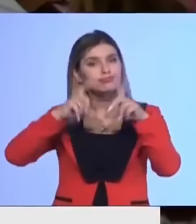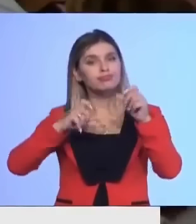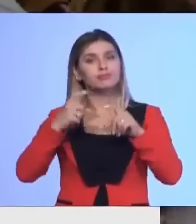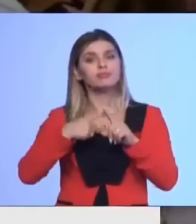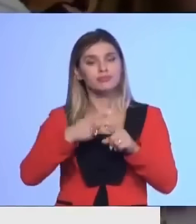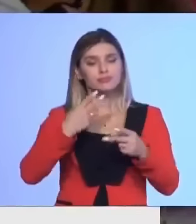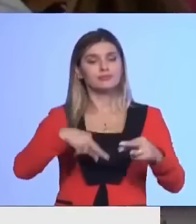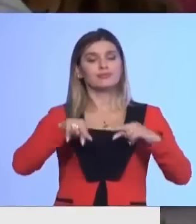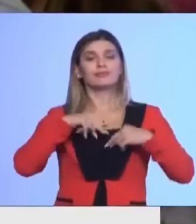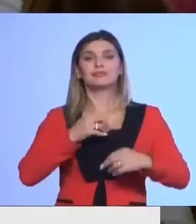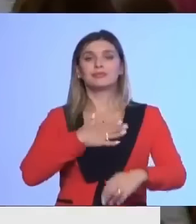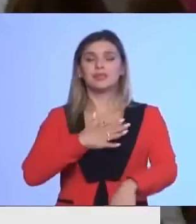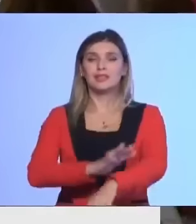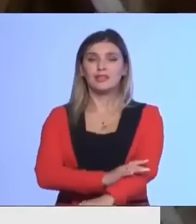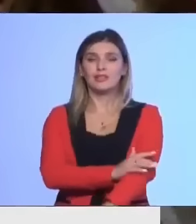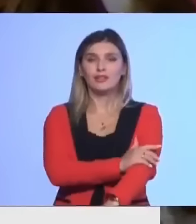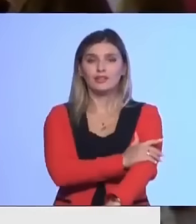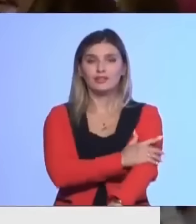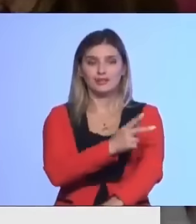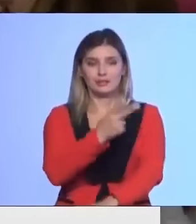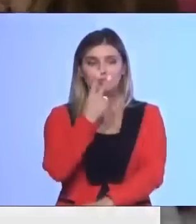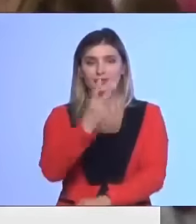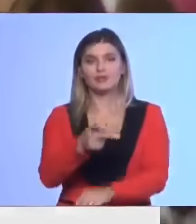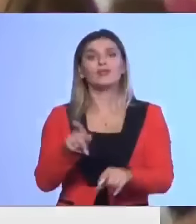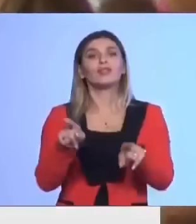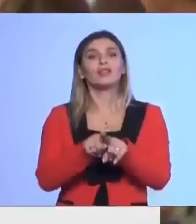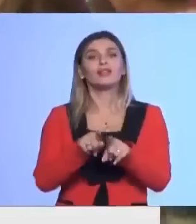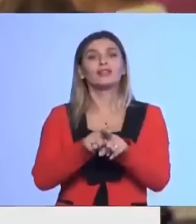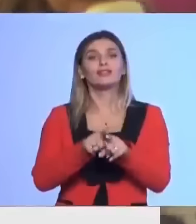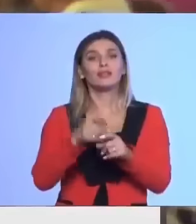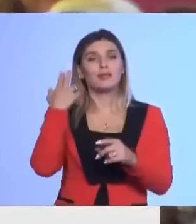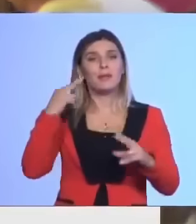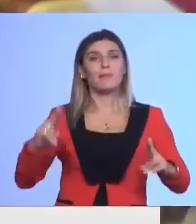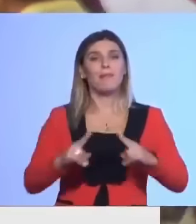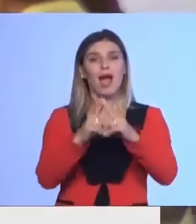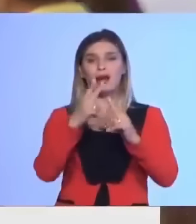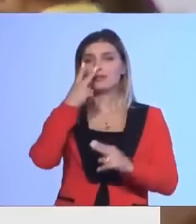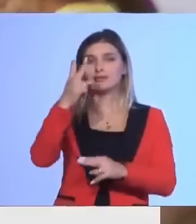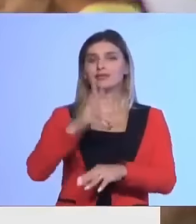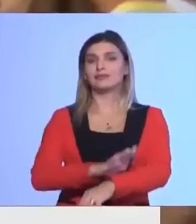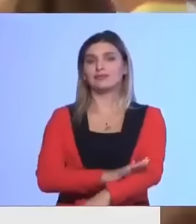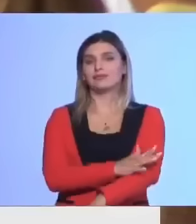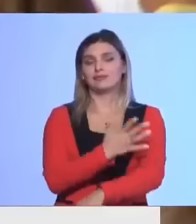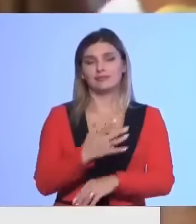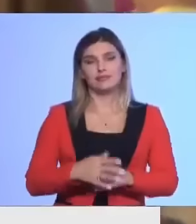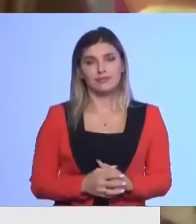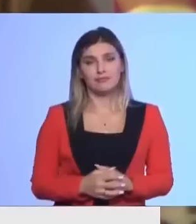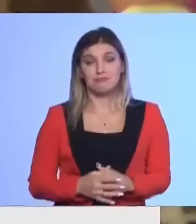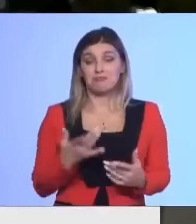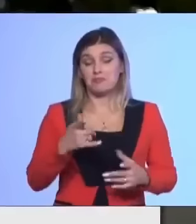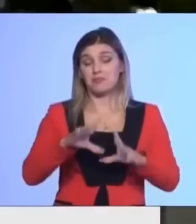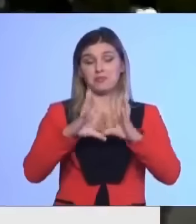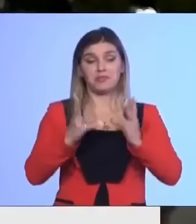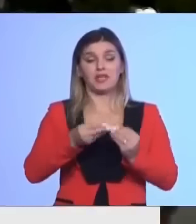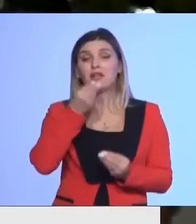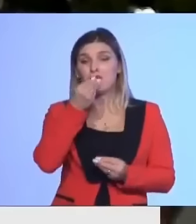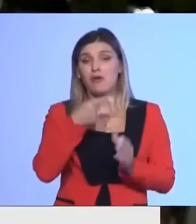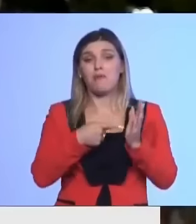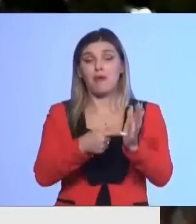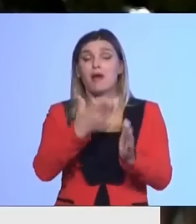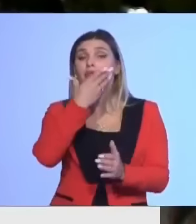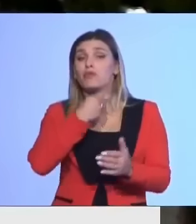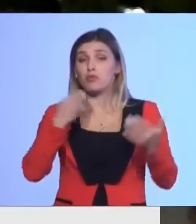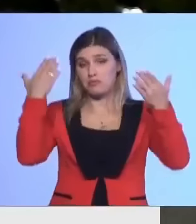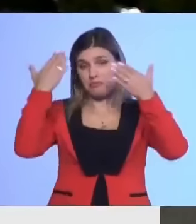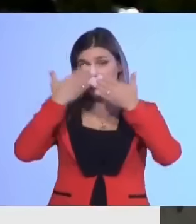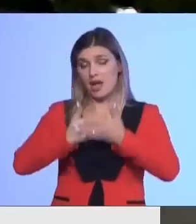rikthehen ato emocionet që na i kanë sjellë nga Parisi. Kjo ishte realisht një mbrëmje shumë magjike, ishte